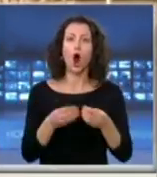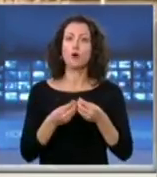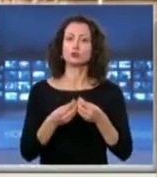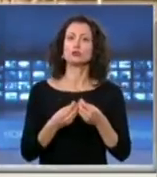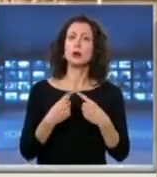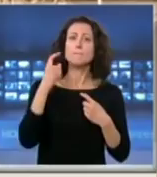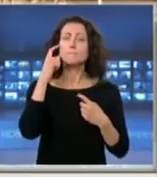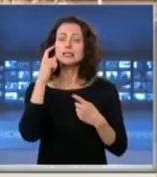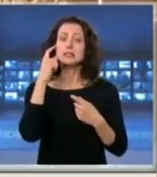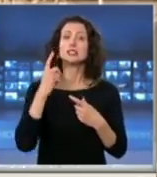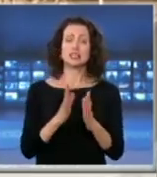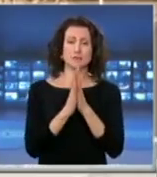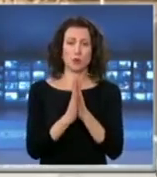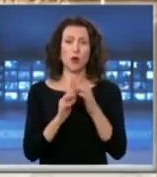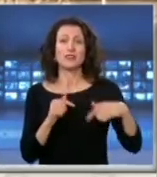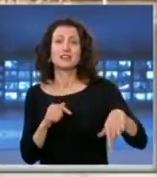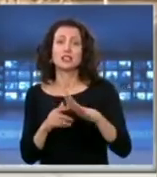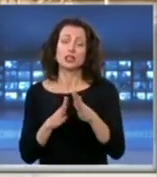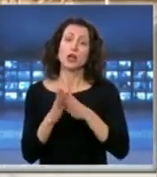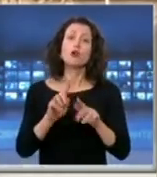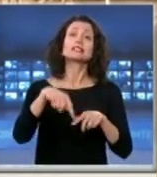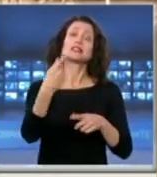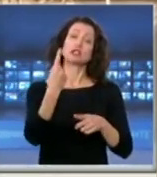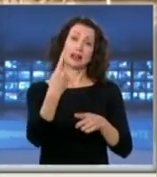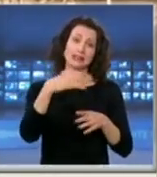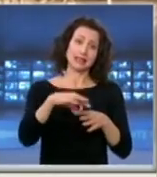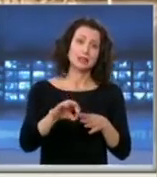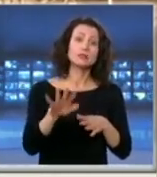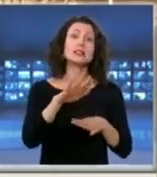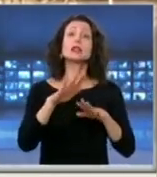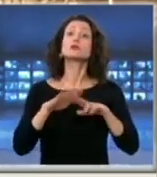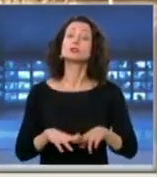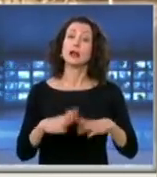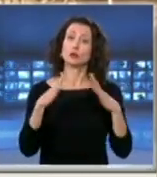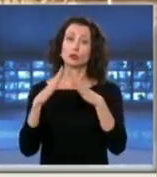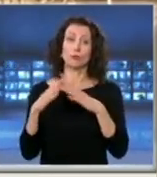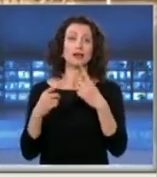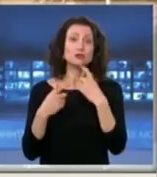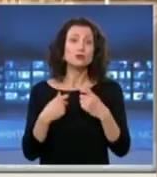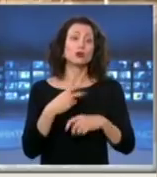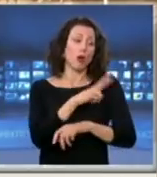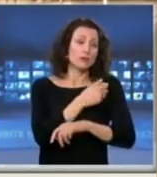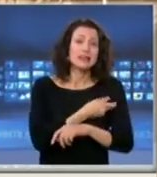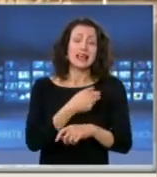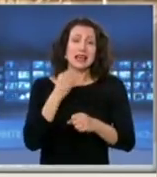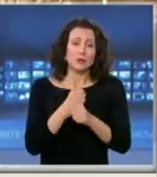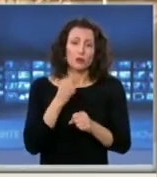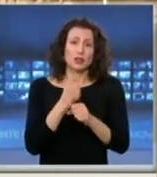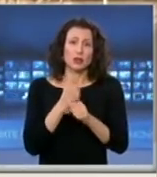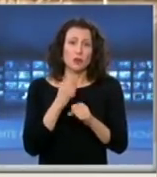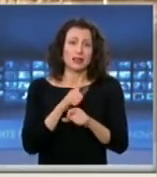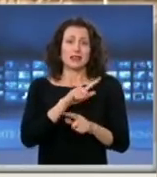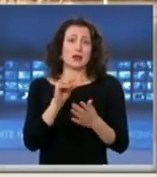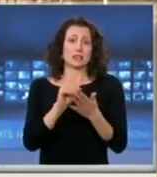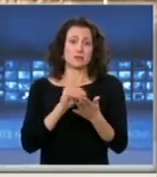всички хора да останат по домовете си през следващата една седмица, за да не бъдат обезмислени всички усилия на лекарите до този момент. Това ще е седмица,